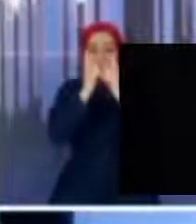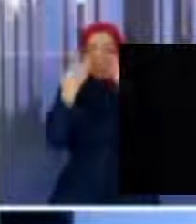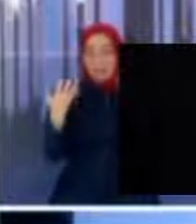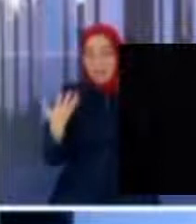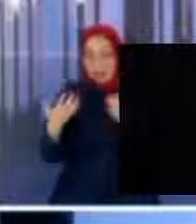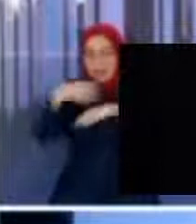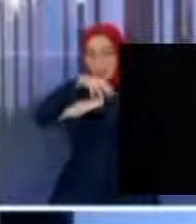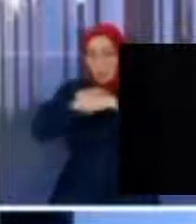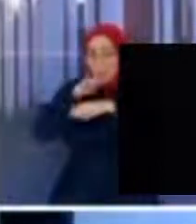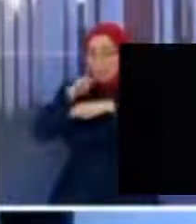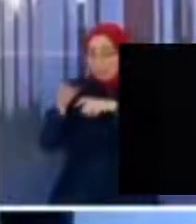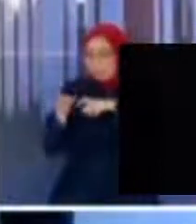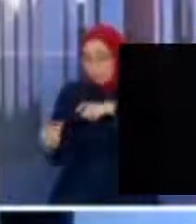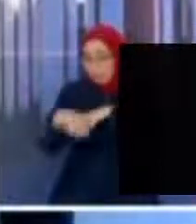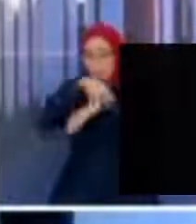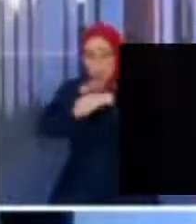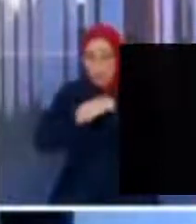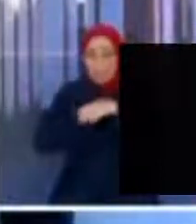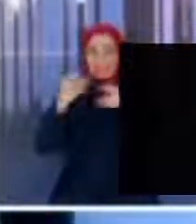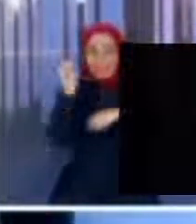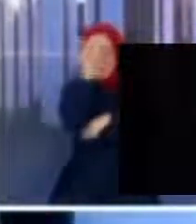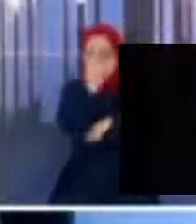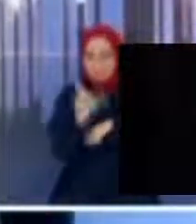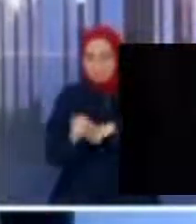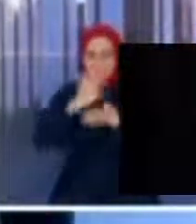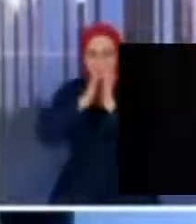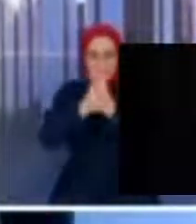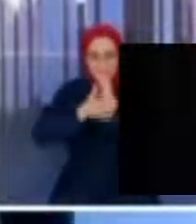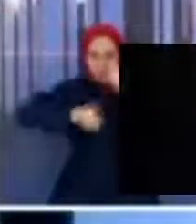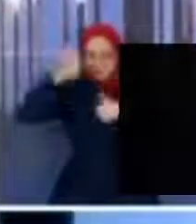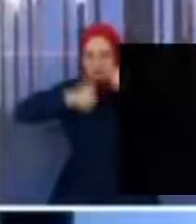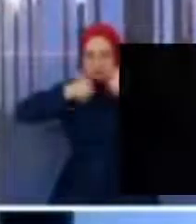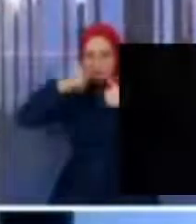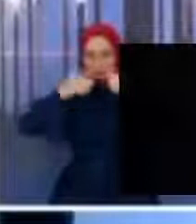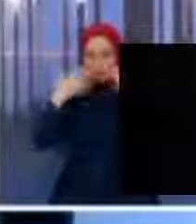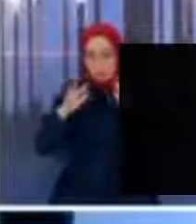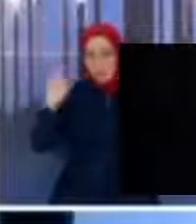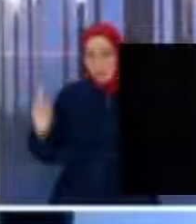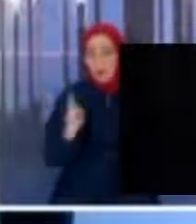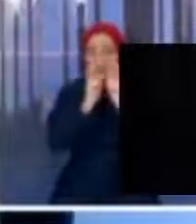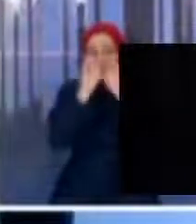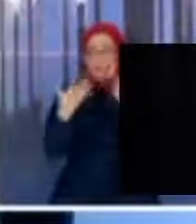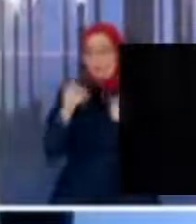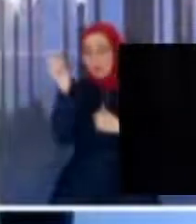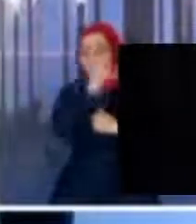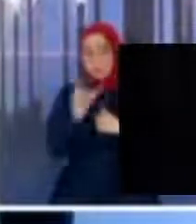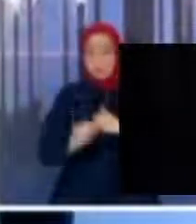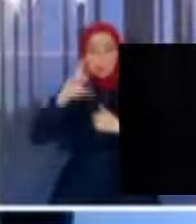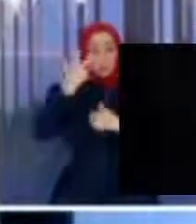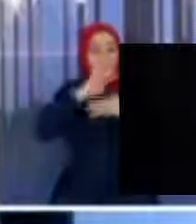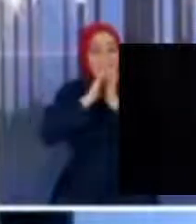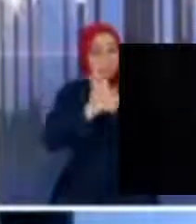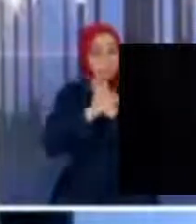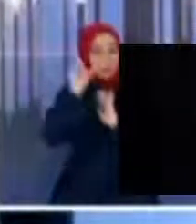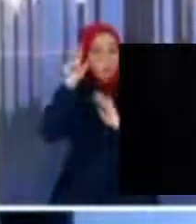المحلي والمستوى الجهوي وكل التصفيات اللي حضرتوا عليها وتبعتوها، احنا اليوم في النهائي الوطني. ثلاثة جمعيات باش